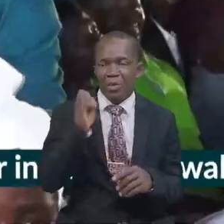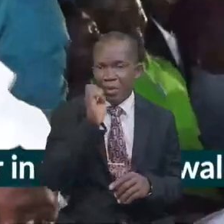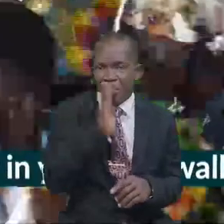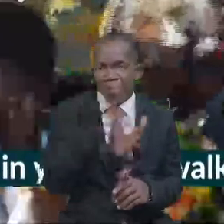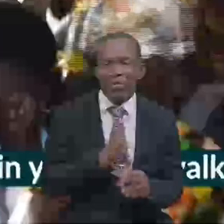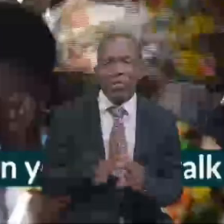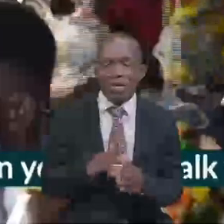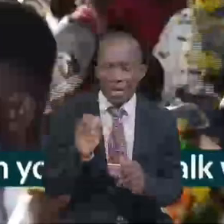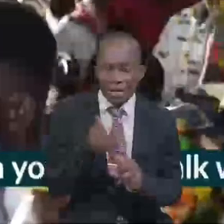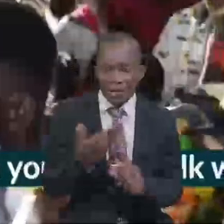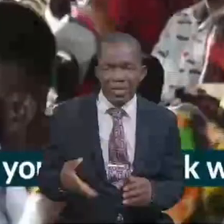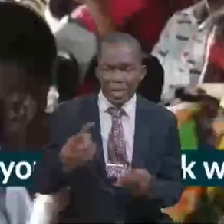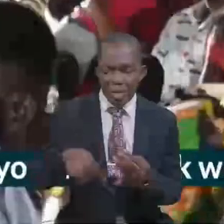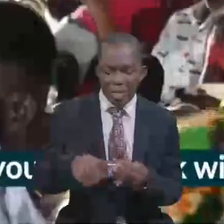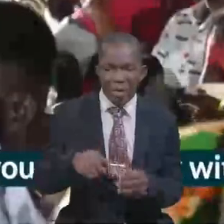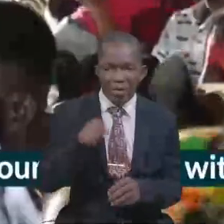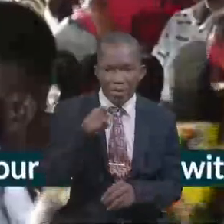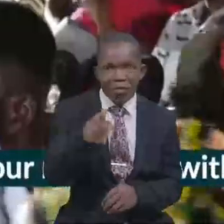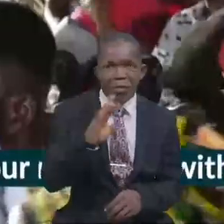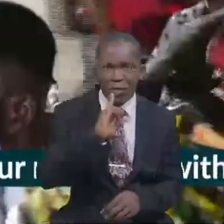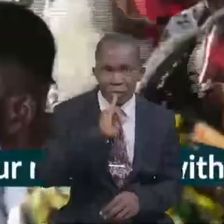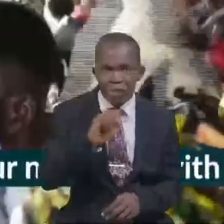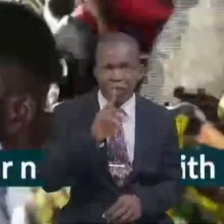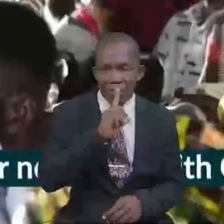et donner les informations correctes.